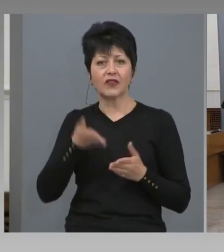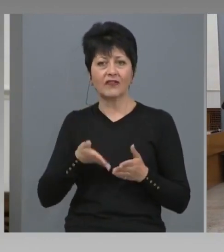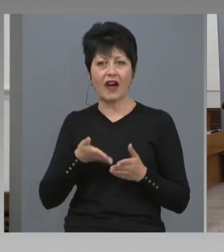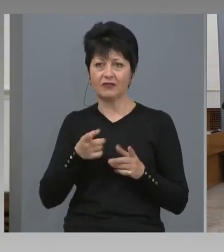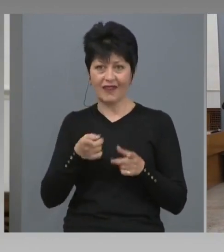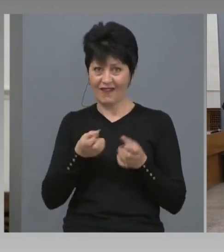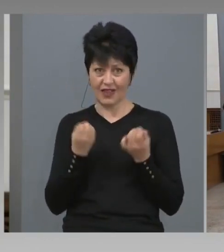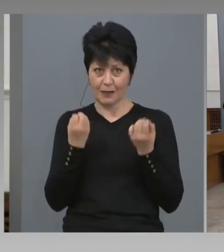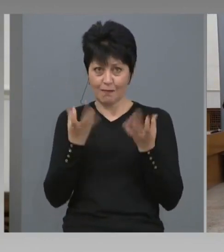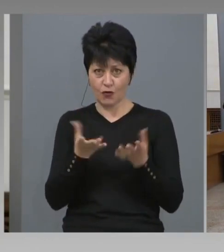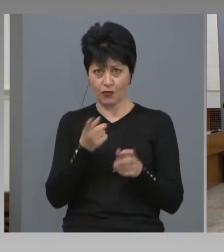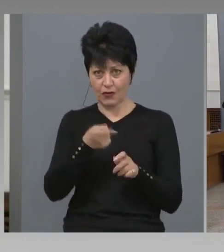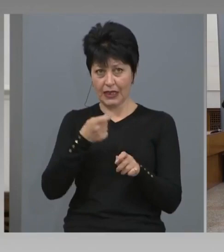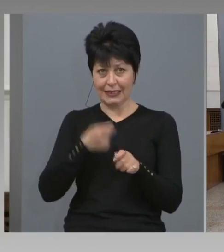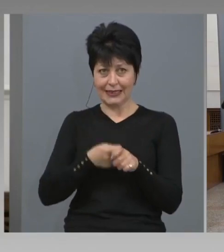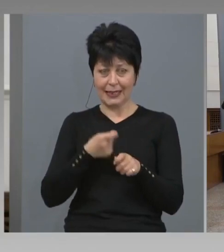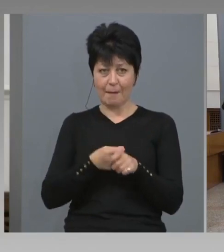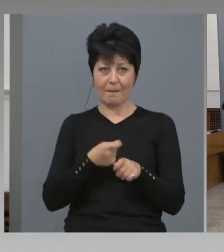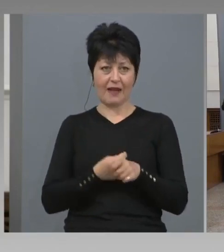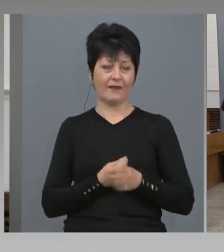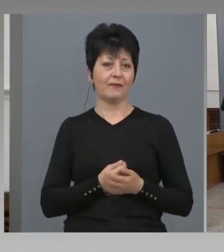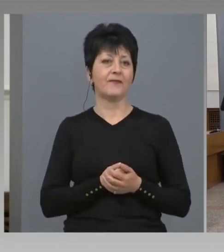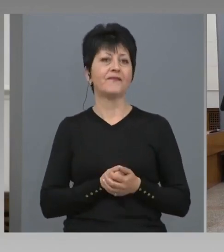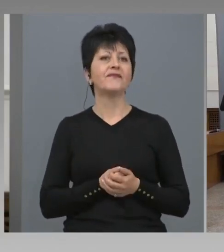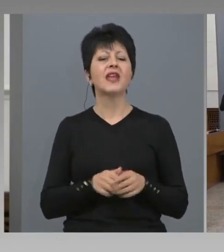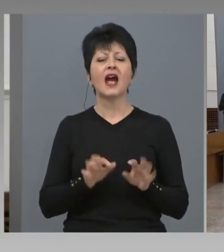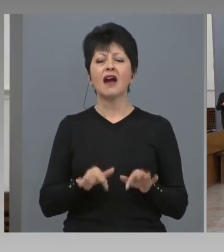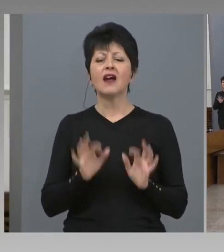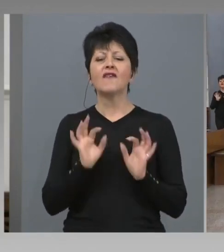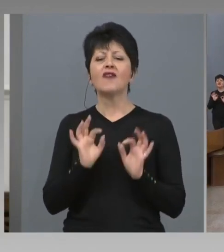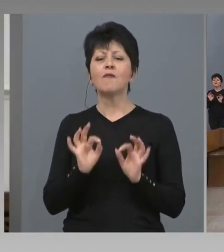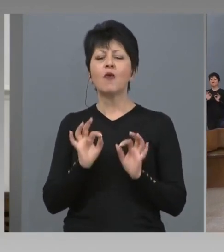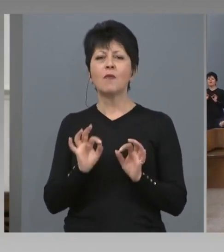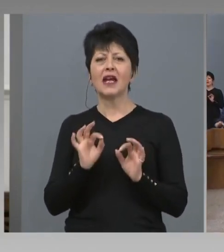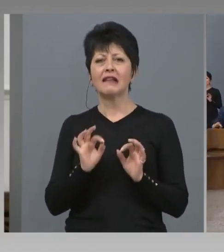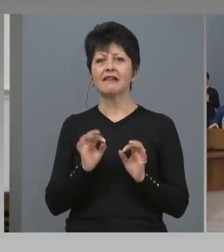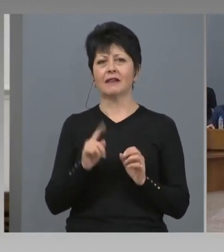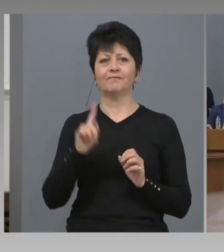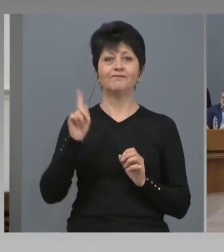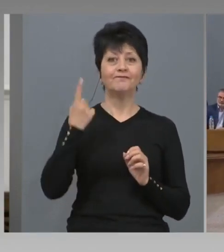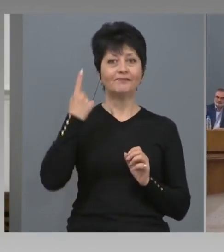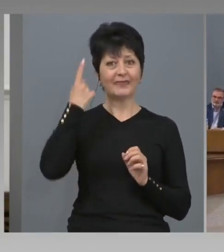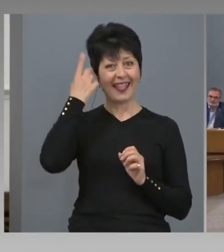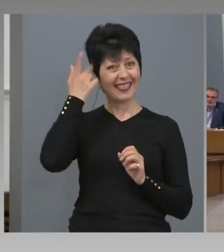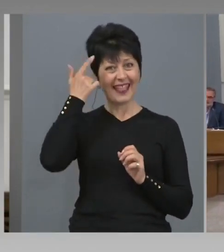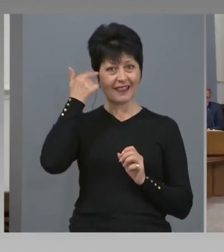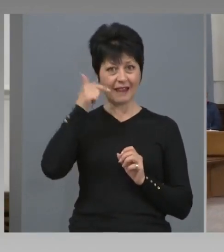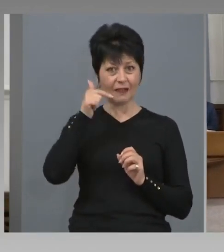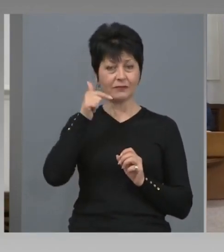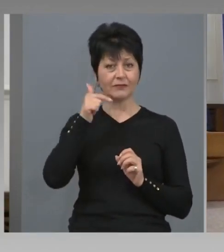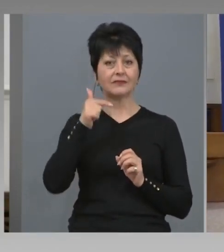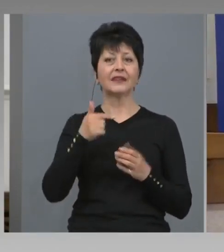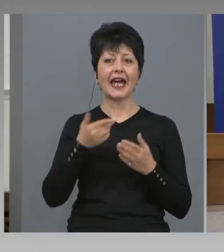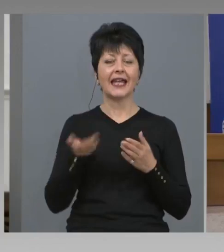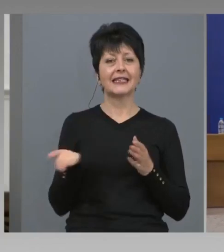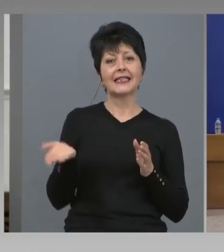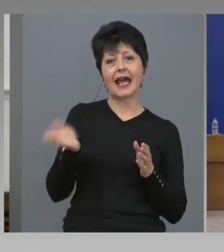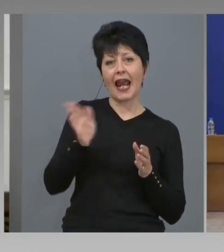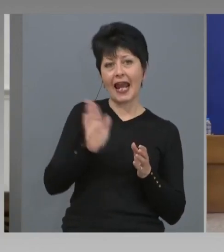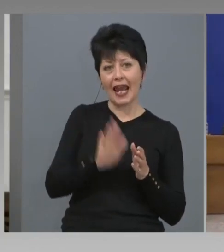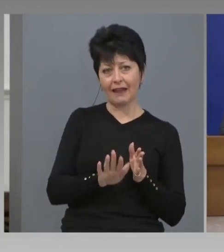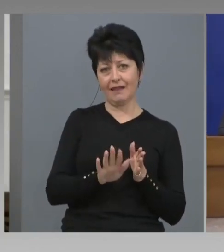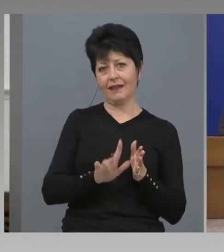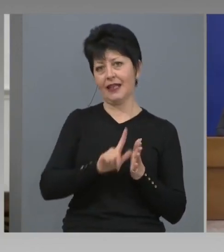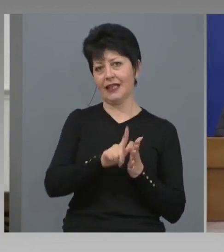направи такова нещо? В момента единствената меродавна дата е датата на изтичане на обявеното извънредно